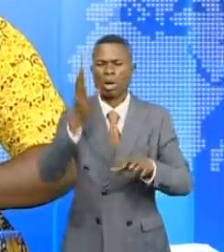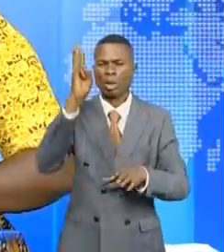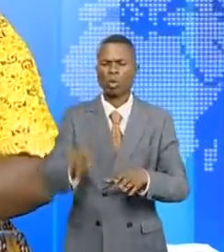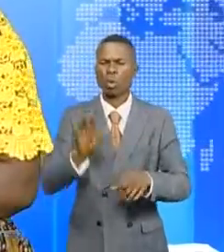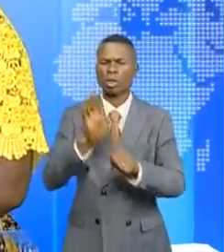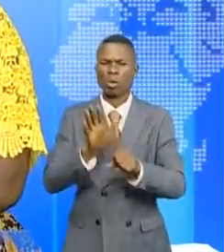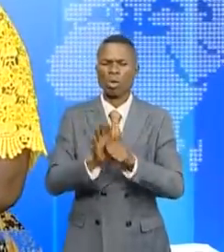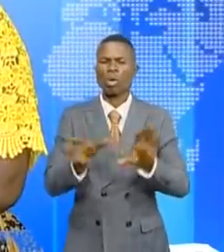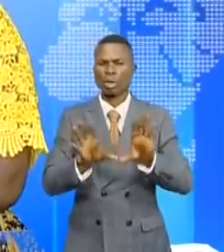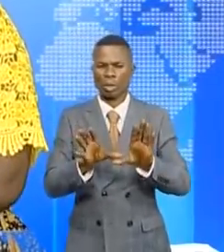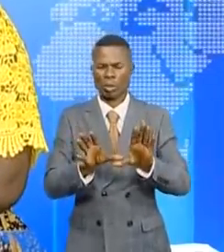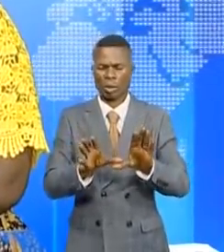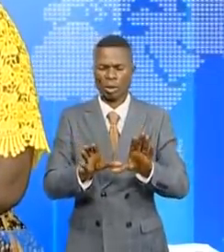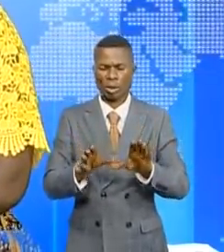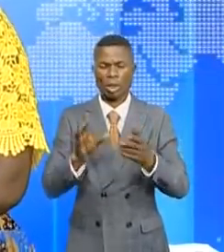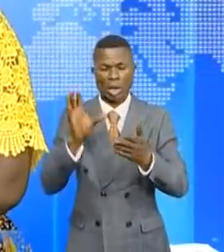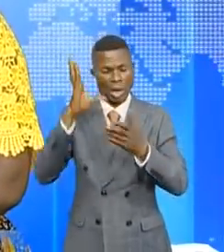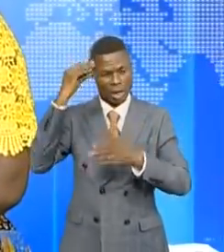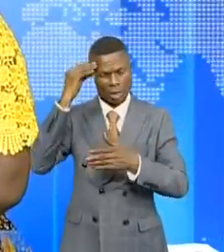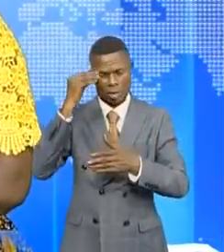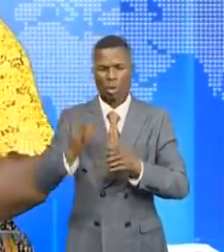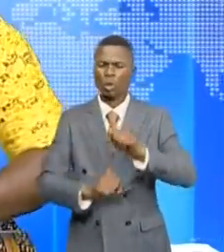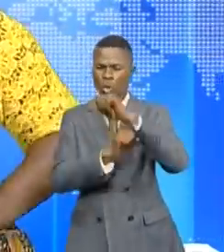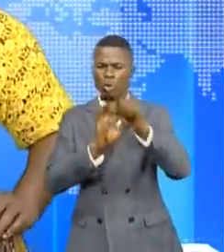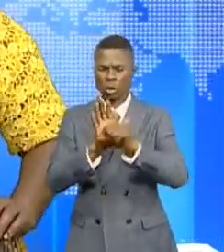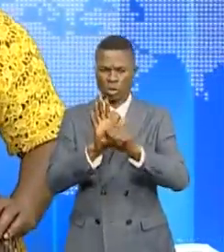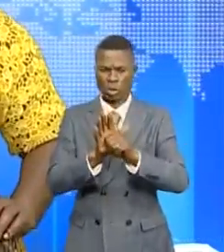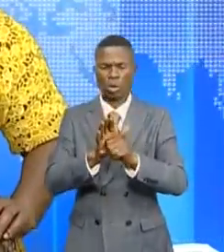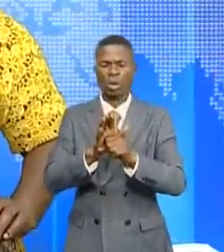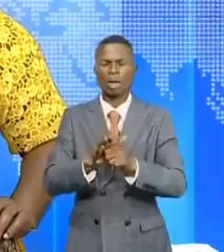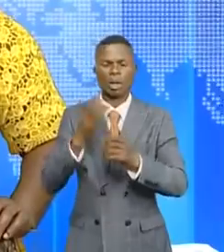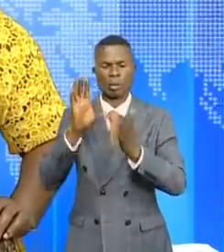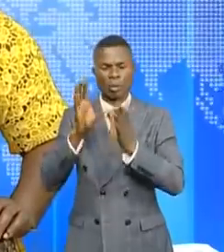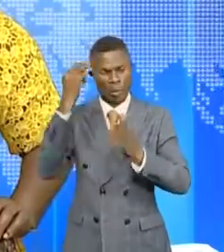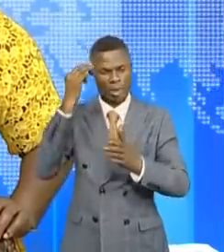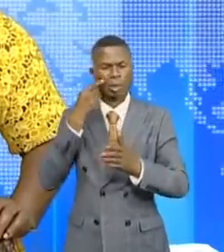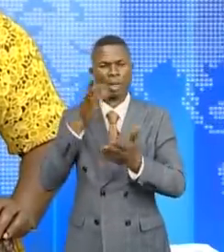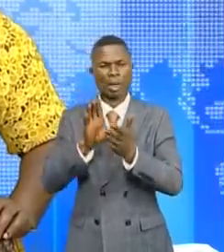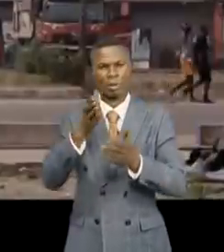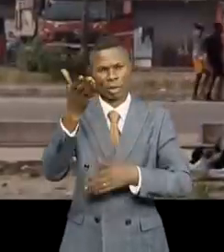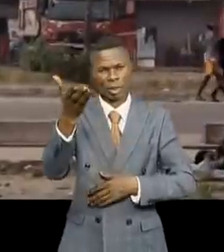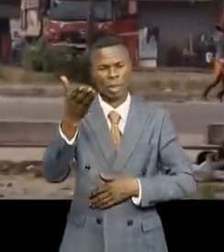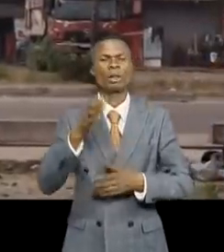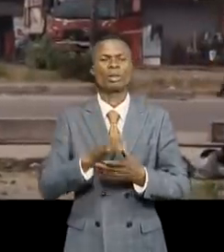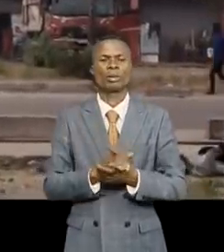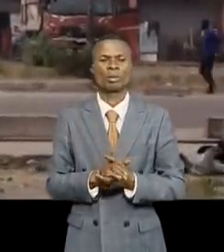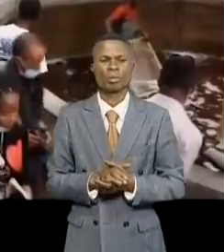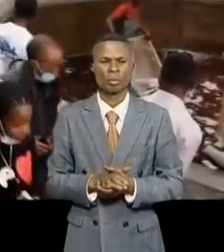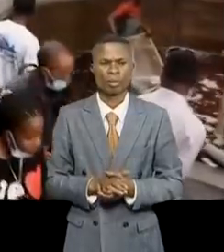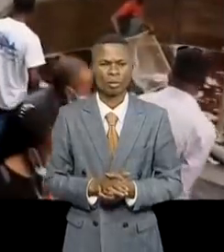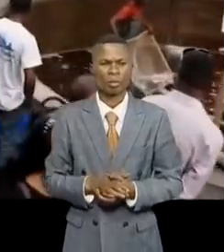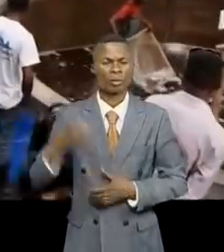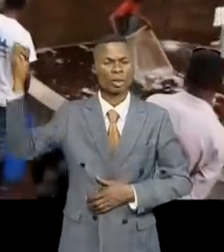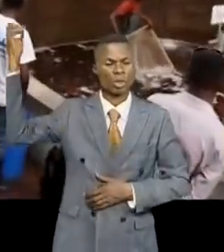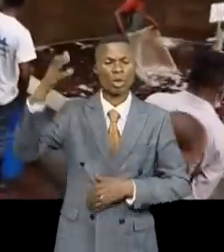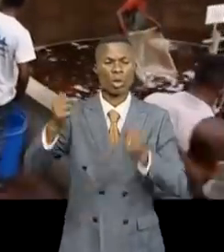de poissons chats. Une expérience qui mérite être dupliquée, comme pense le ministre Edith Chalakatala. C'est sous un soleil